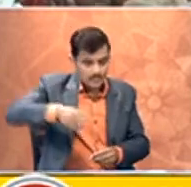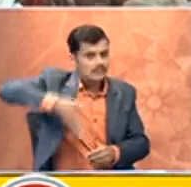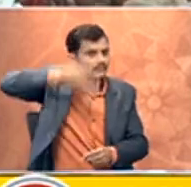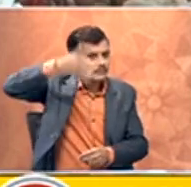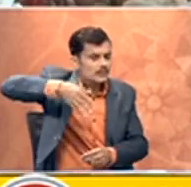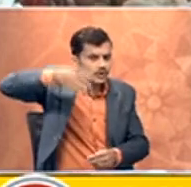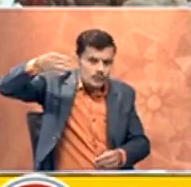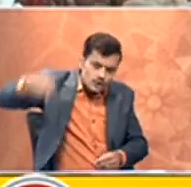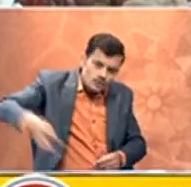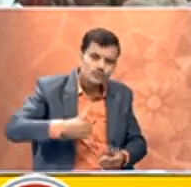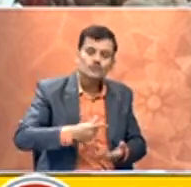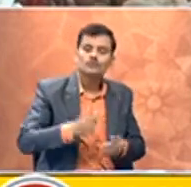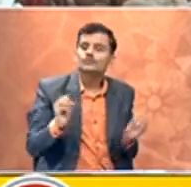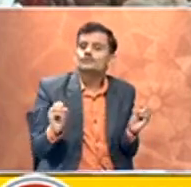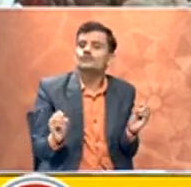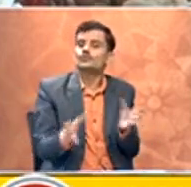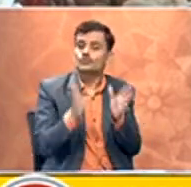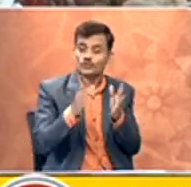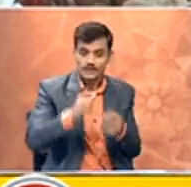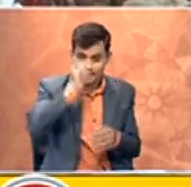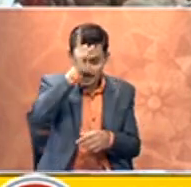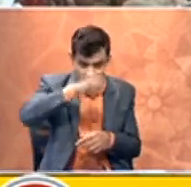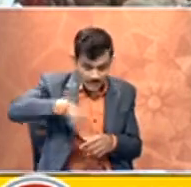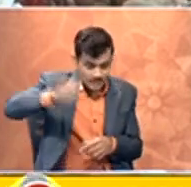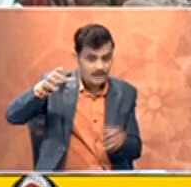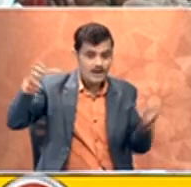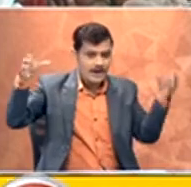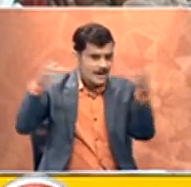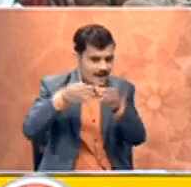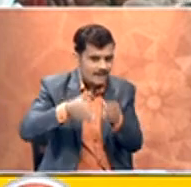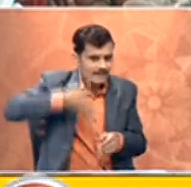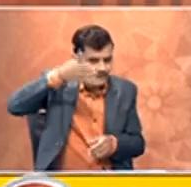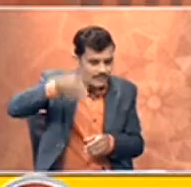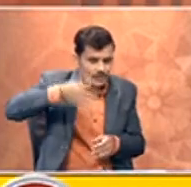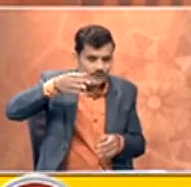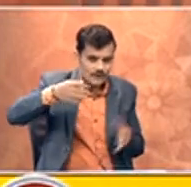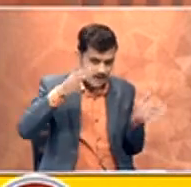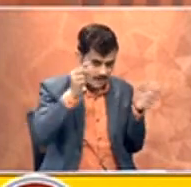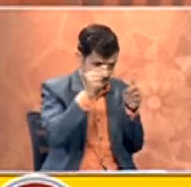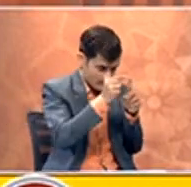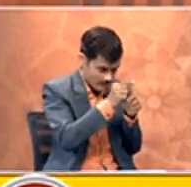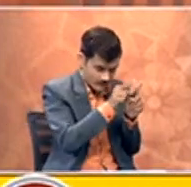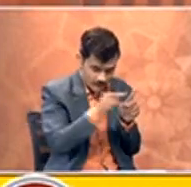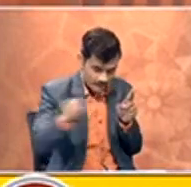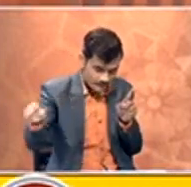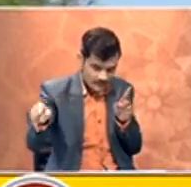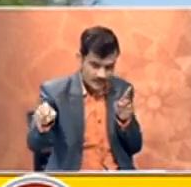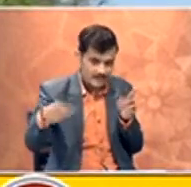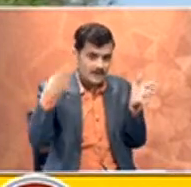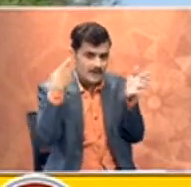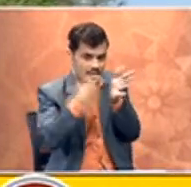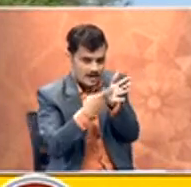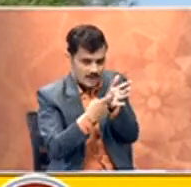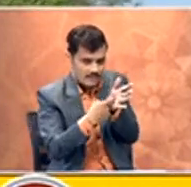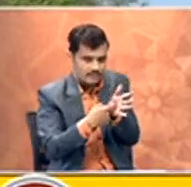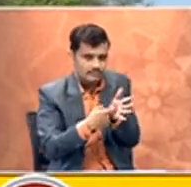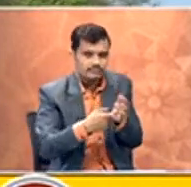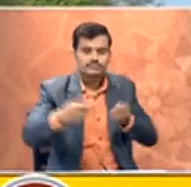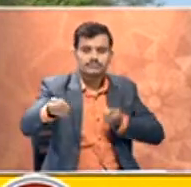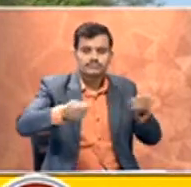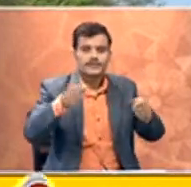नया प्रयोग किया। रेलवे ने पालनपुर से न्यू रेवाड़ी तक ट्रक ऑन ट्रैक की सुविधा शुरू